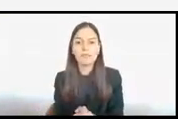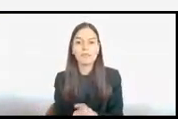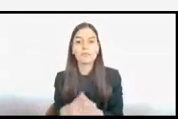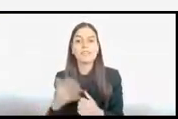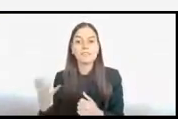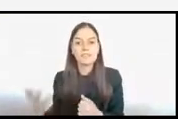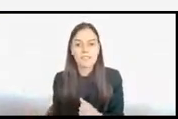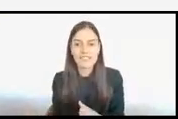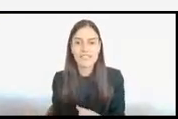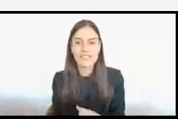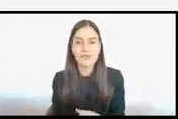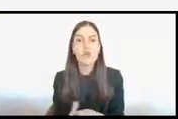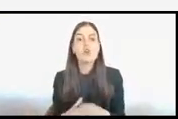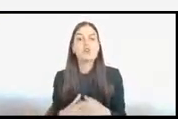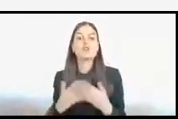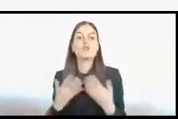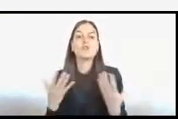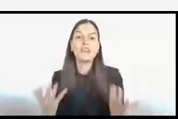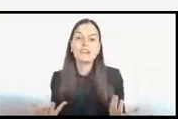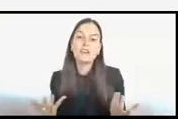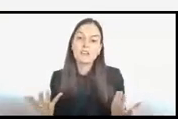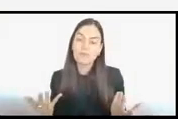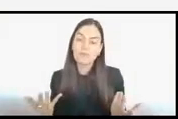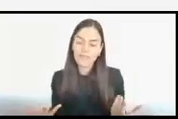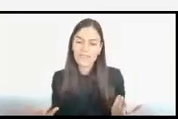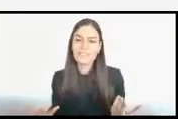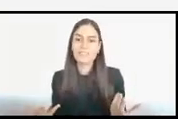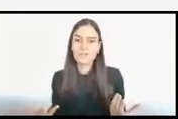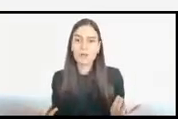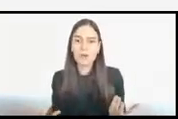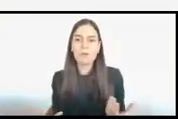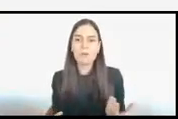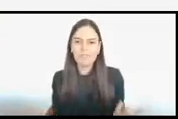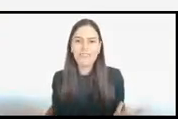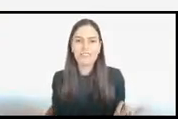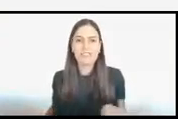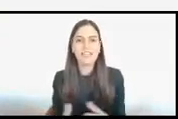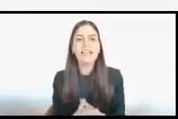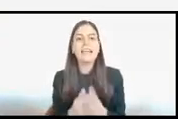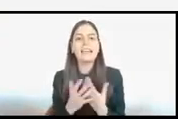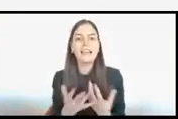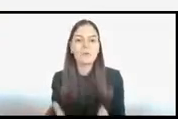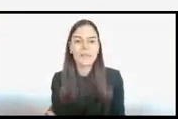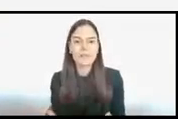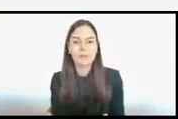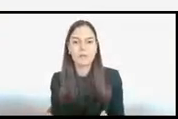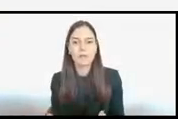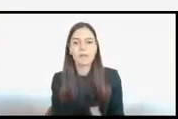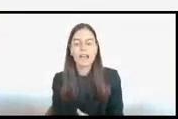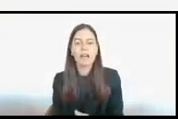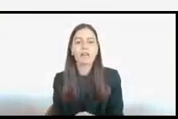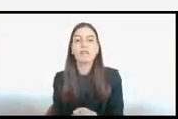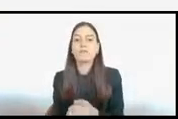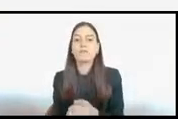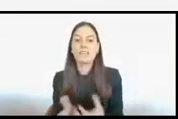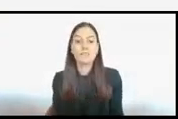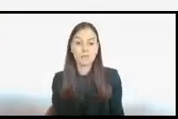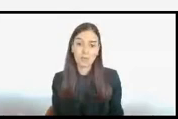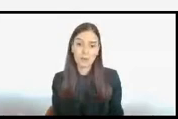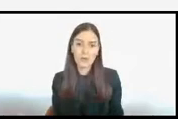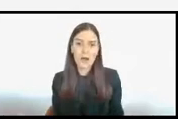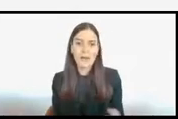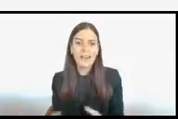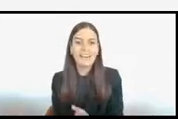cadre d'immobilier de défiscalisation, je vais très sûrement privilégier la location meublée. Alors là, vous